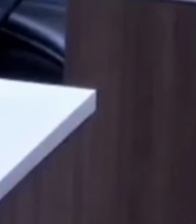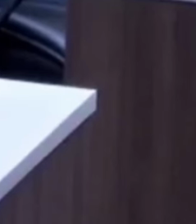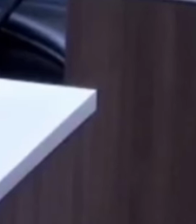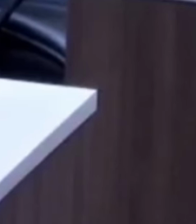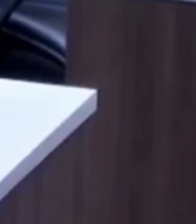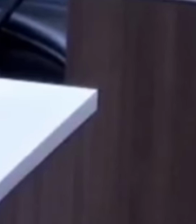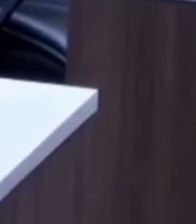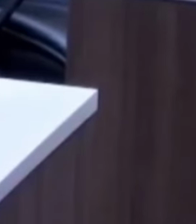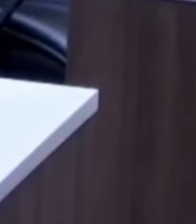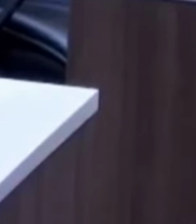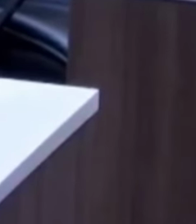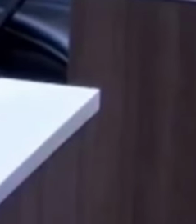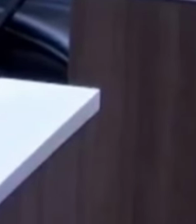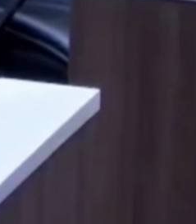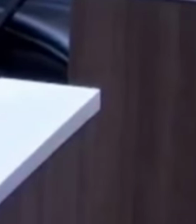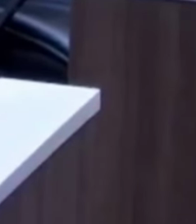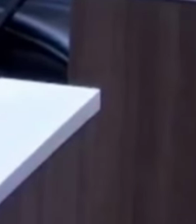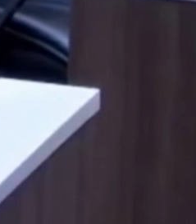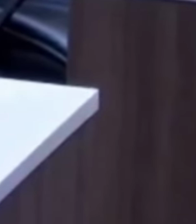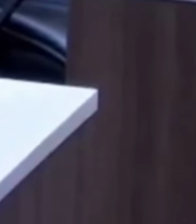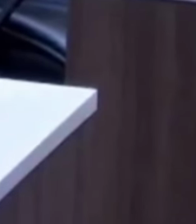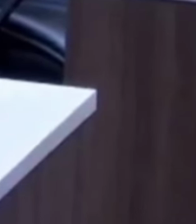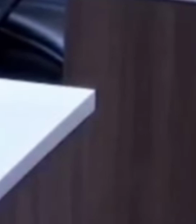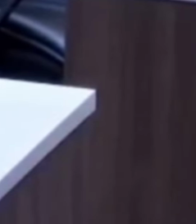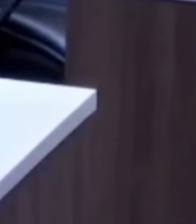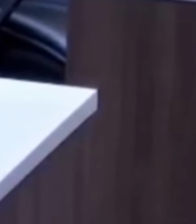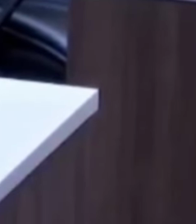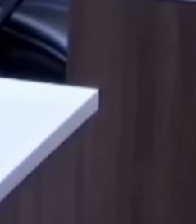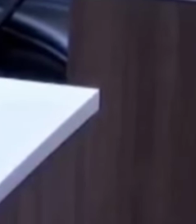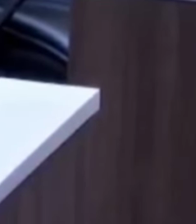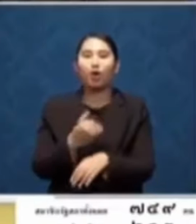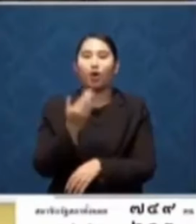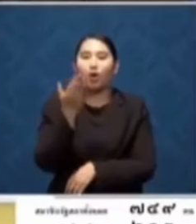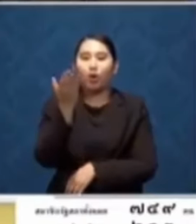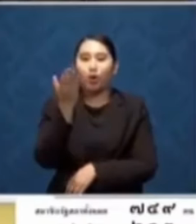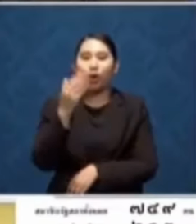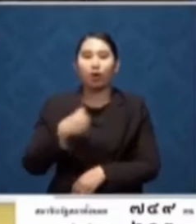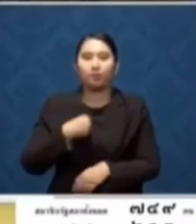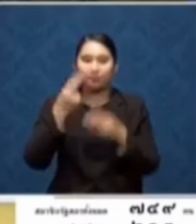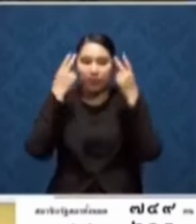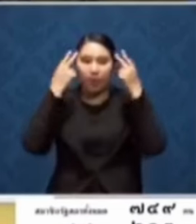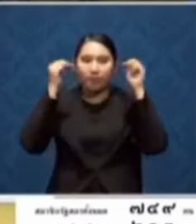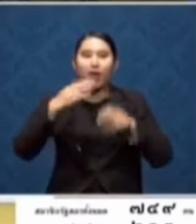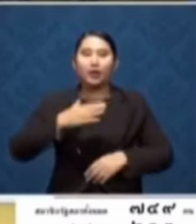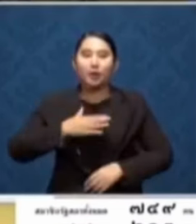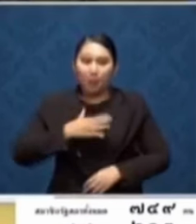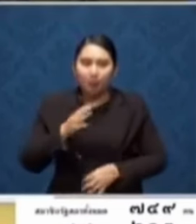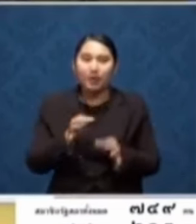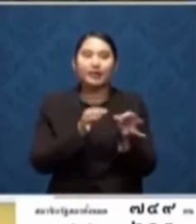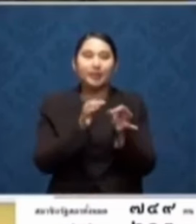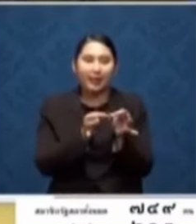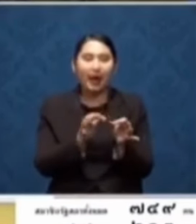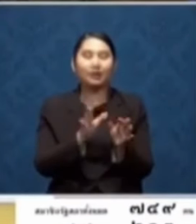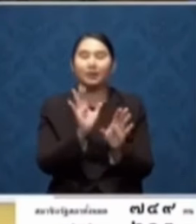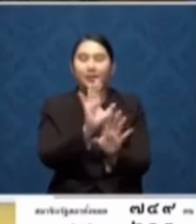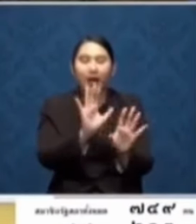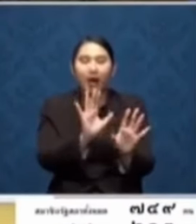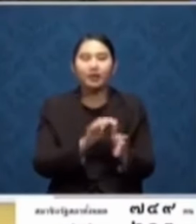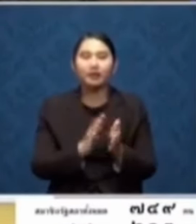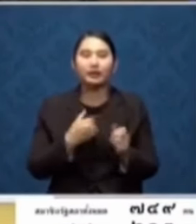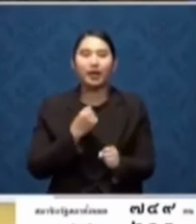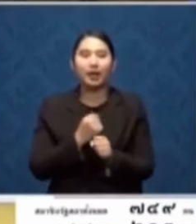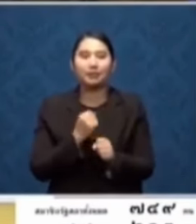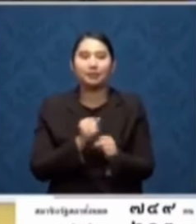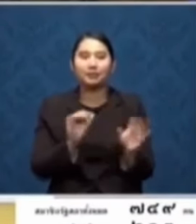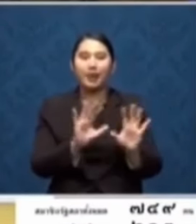าท่านประธานรัฐสภาเนี่ยดูเข้ากฎหมายแล้วก็ให้ทีมกฎหมายให้ความข้อมูลกับท่านตามรัฐมนูลใหม่